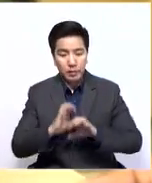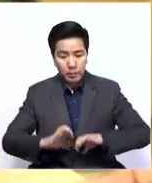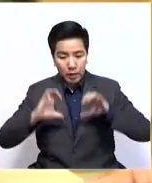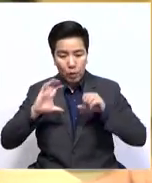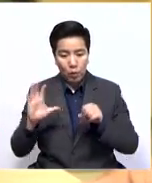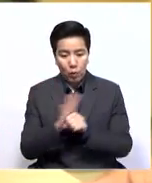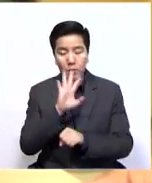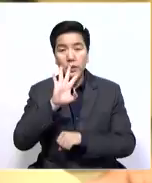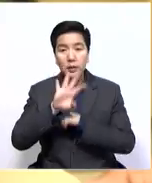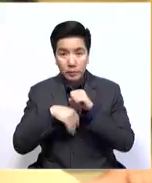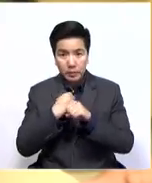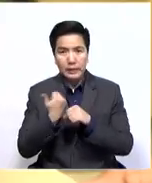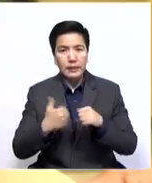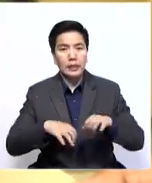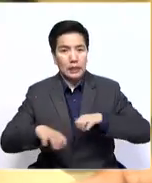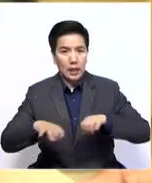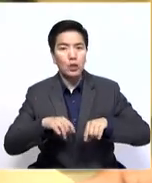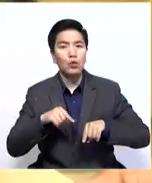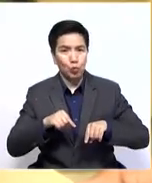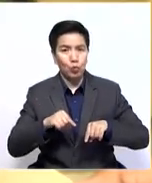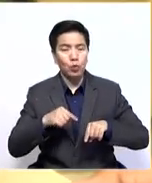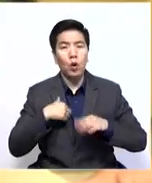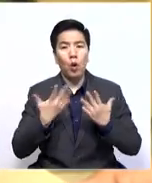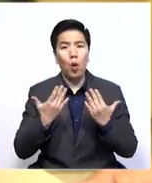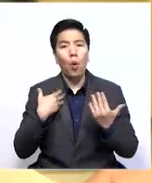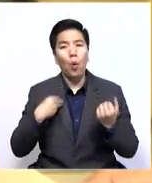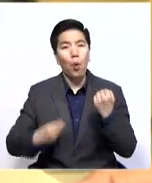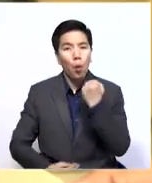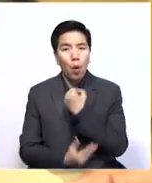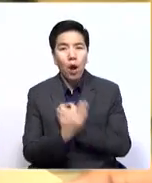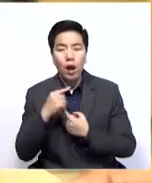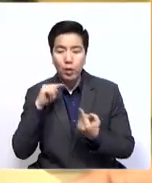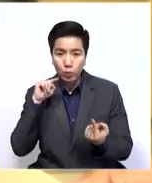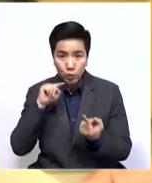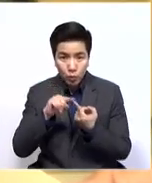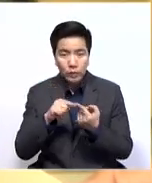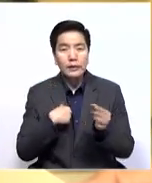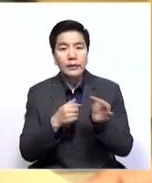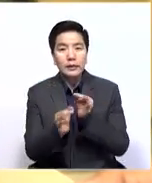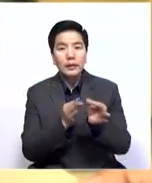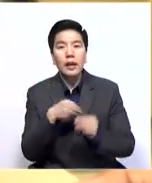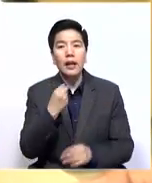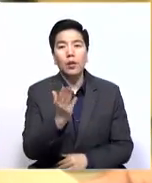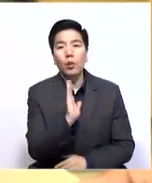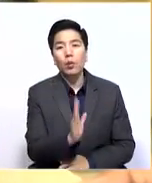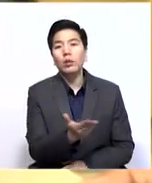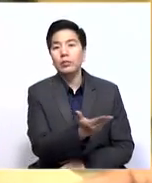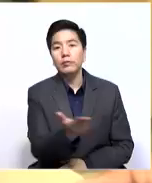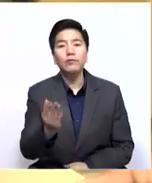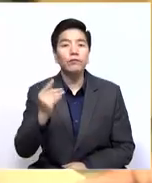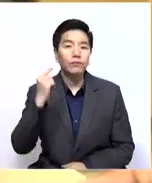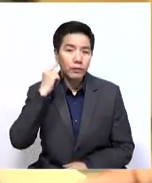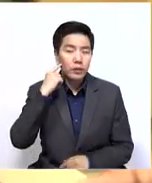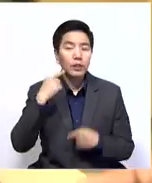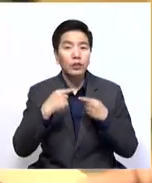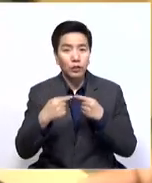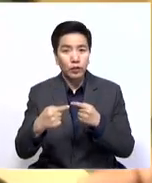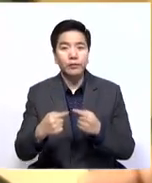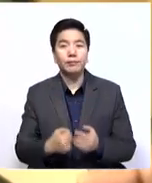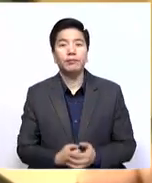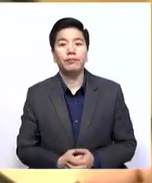ปีก็ตอนนี้อยู่ระหว่างการดำเนินการอยู่นะครับแล้วก็จะหาโอกาสที่เหมาะสมในการชี้แจงกับประชาชนต่อไปลองไปฟังเสียงท่านโ